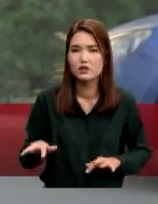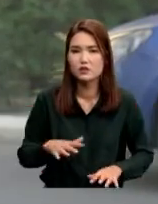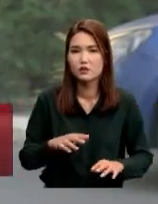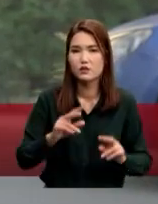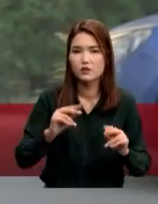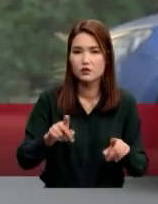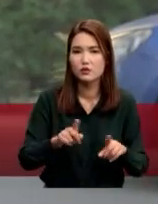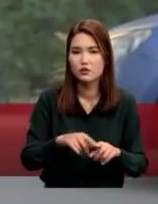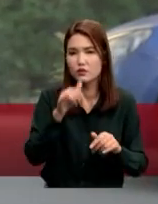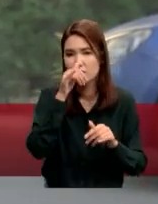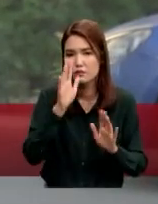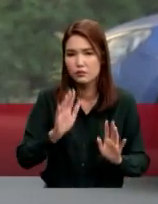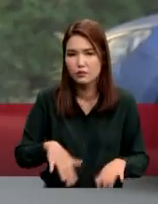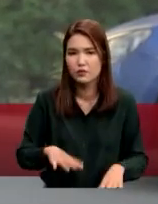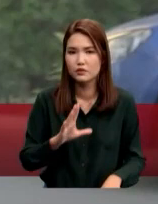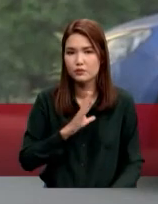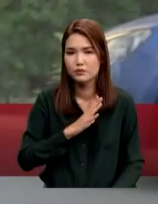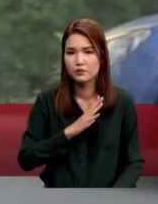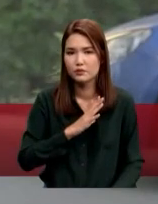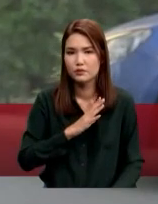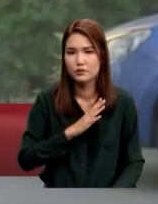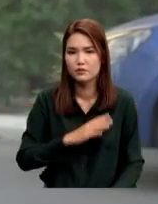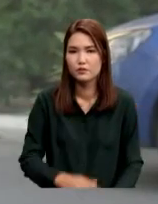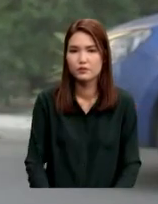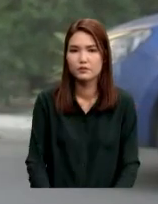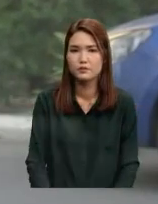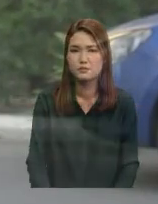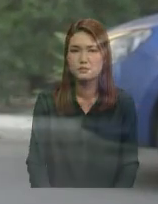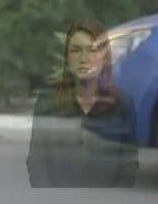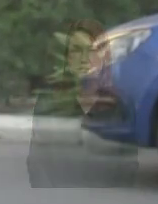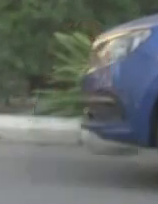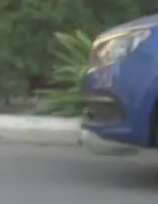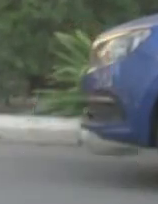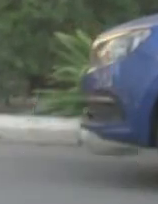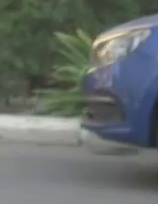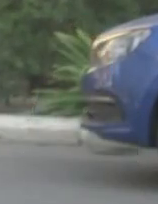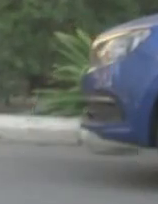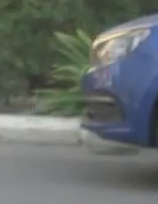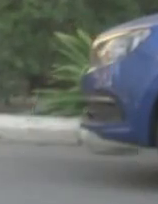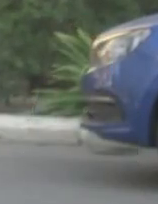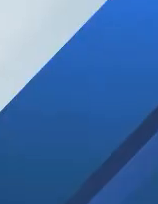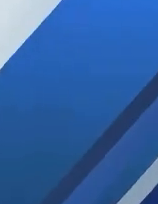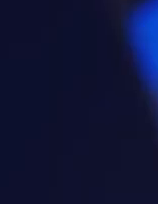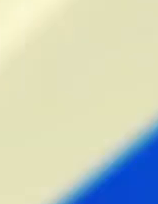продолжаться, не может ответить никто. Алия Жамитова, Азельхан Вахитов, Атамекен Бизнес, Атырау.